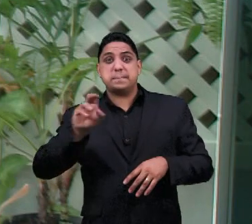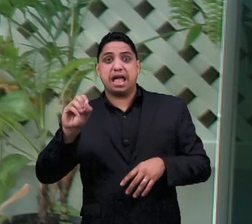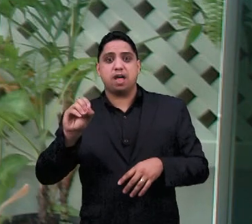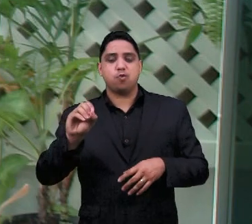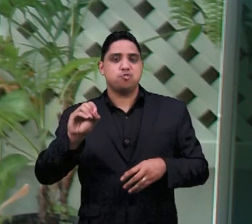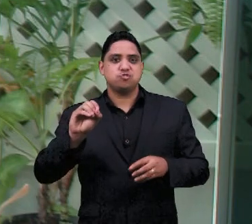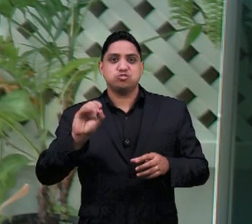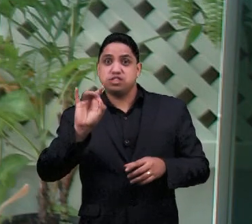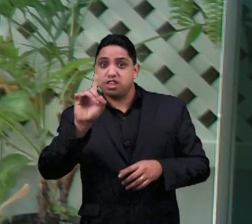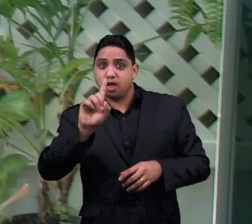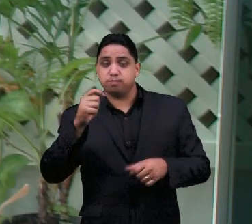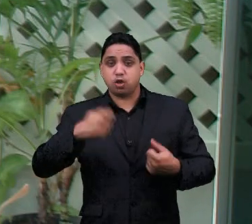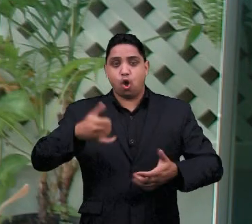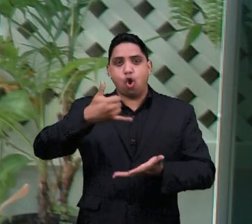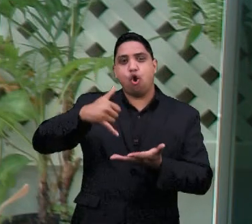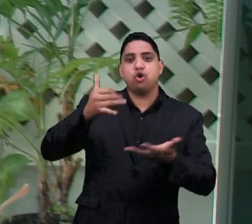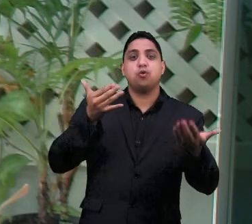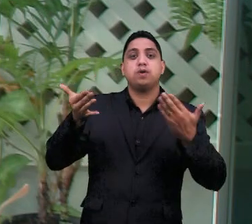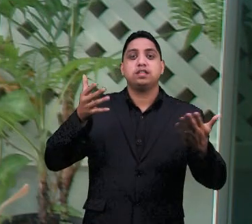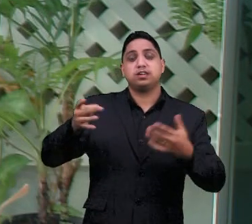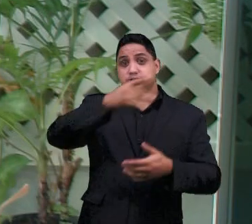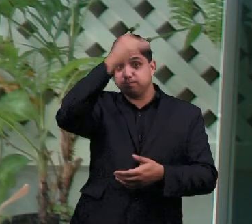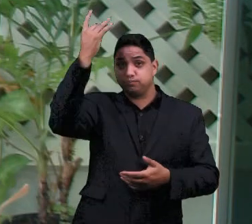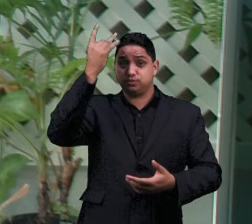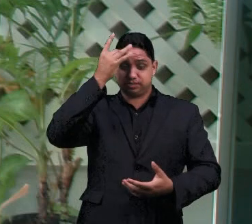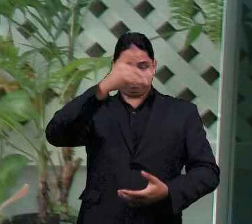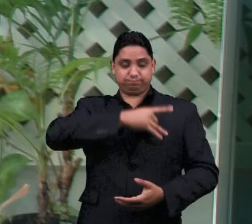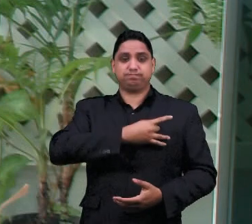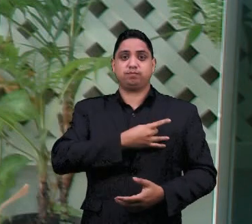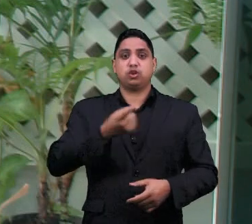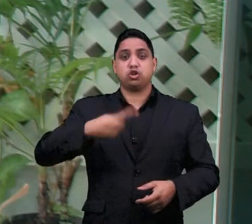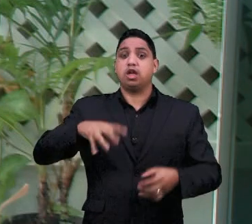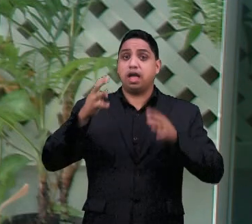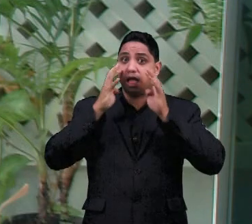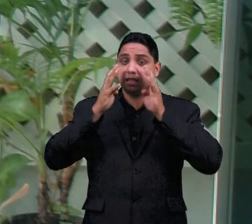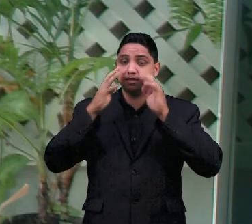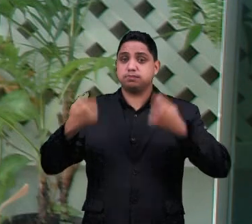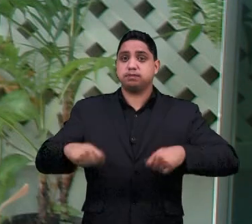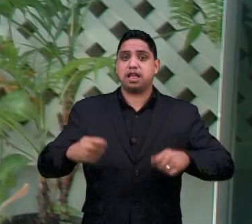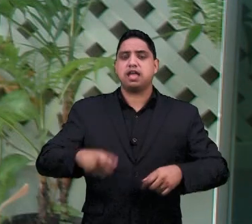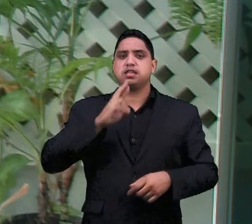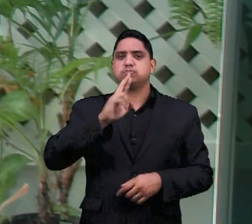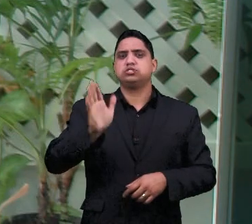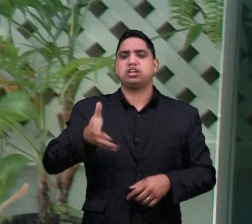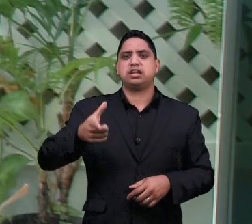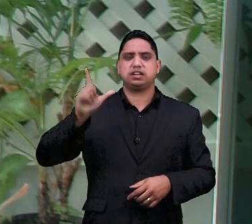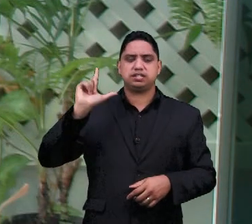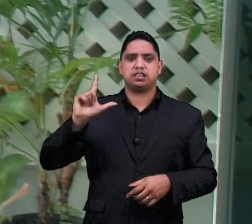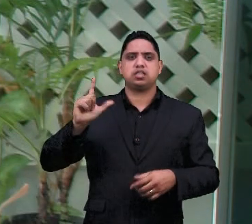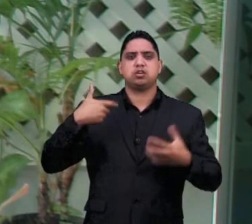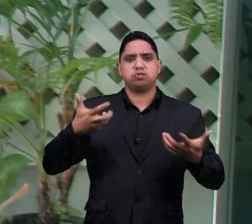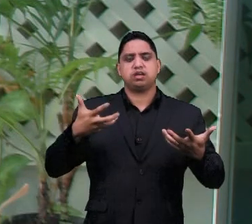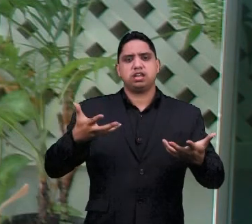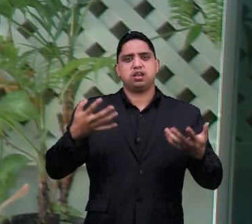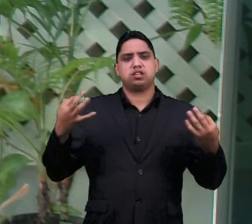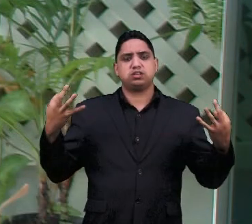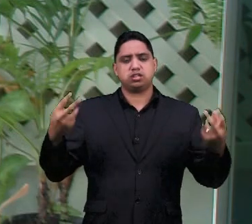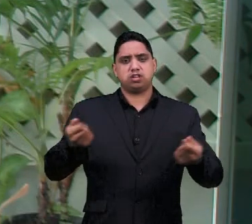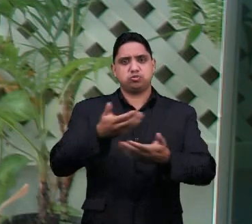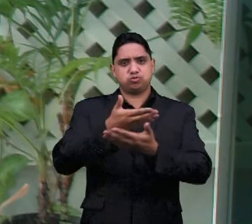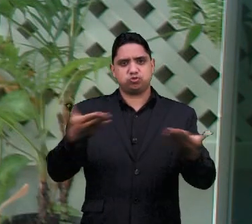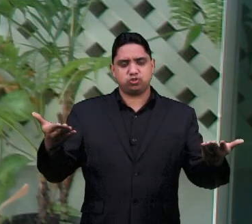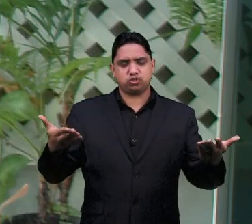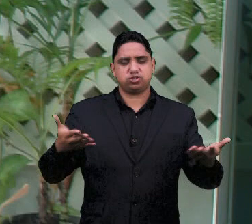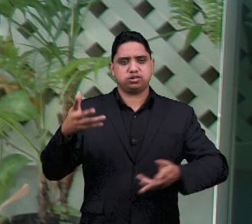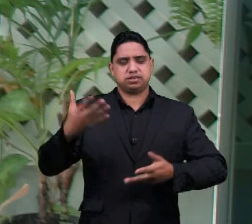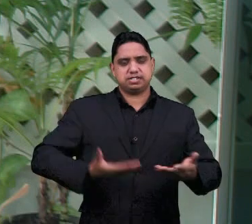allumées, pas seulement la boue, l'argile, on doit avoir l'huile, nous devons être attentifs. Les réponses ont